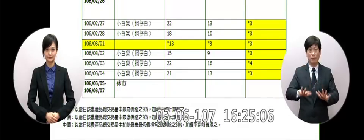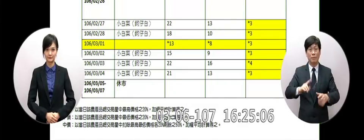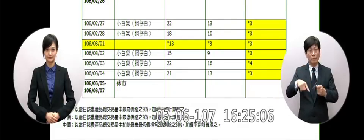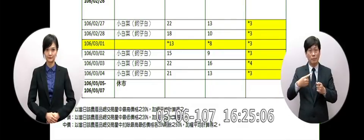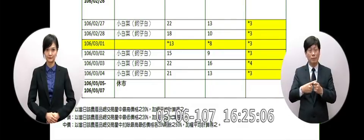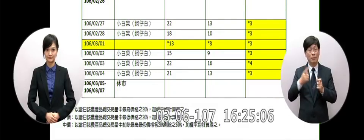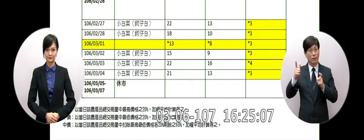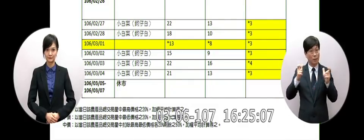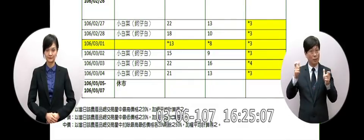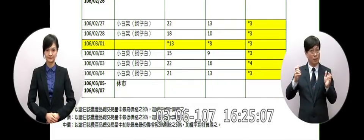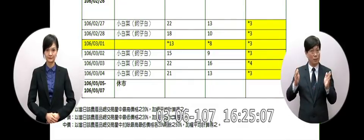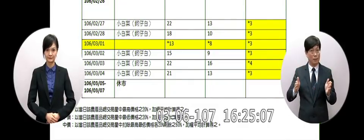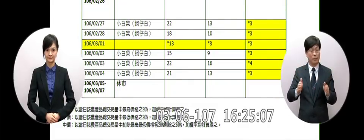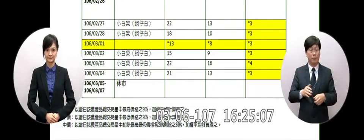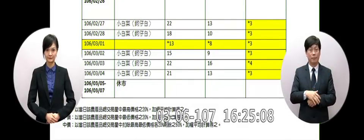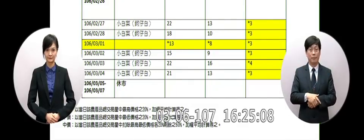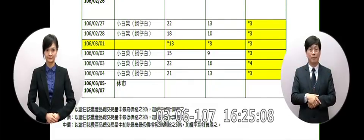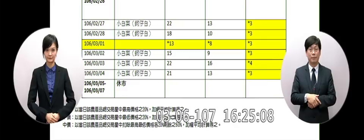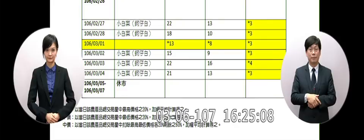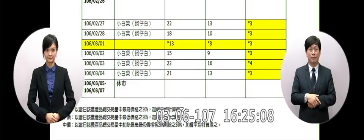年的过年，